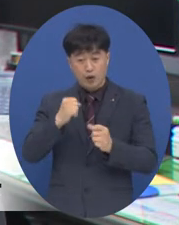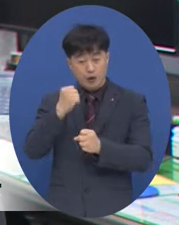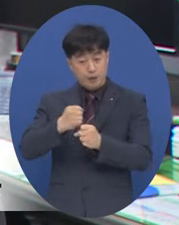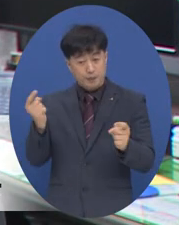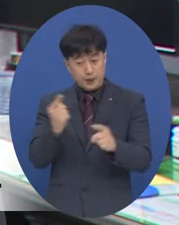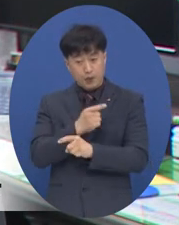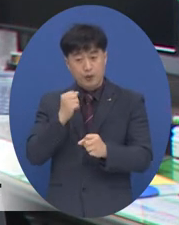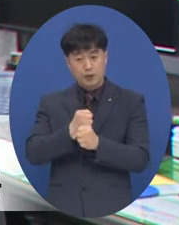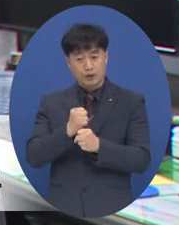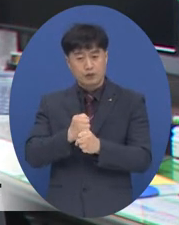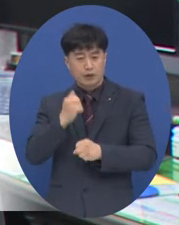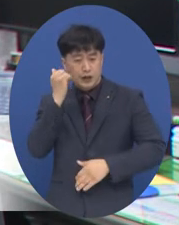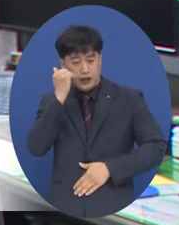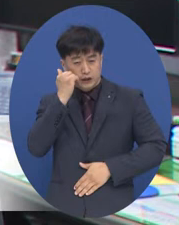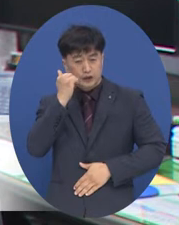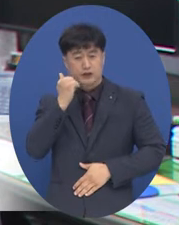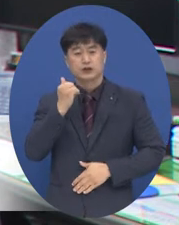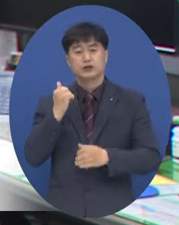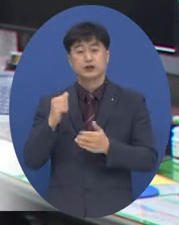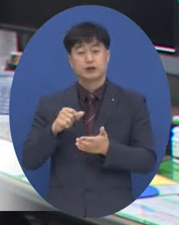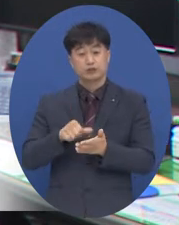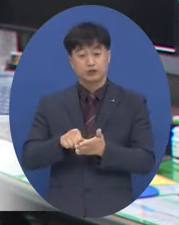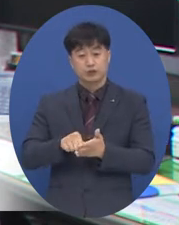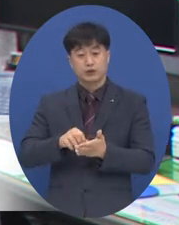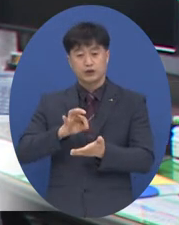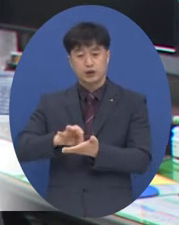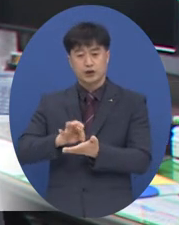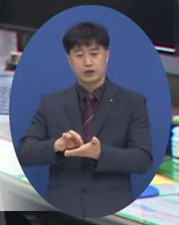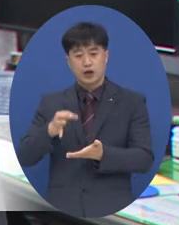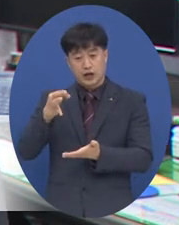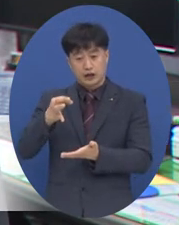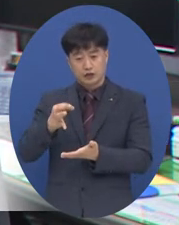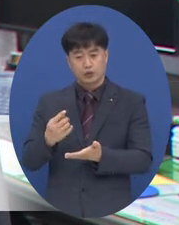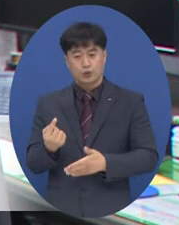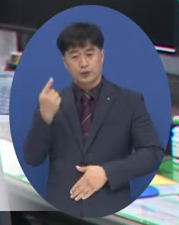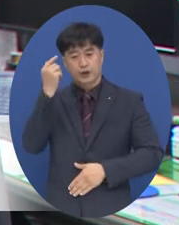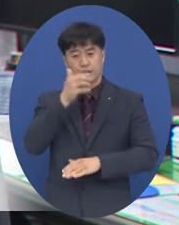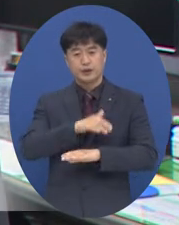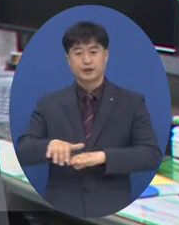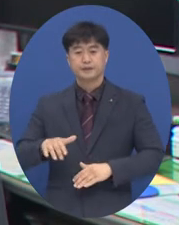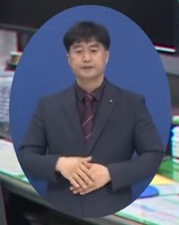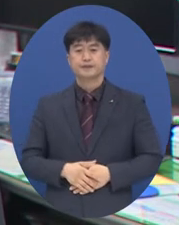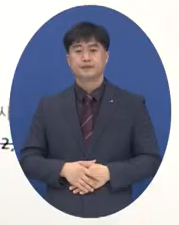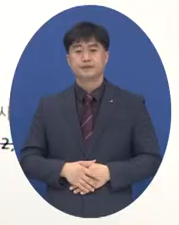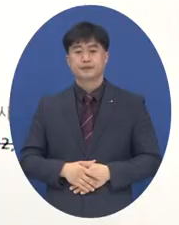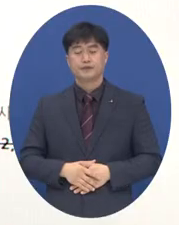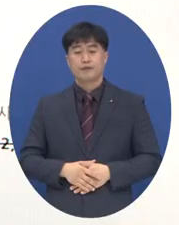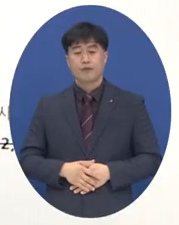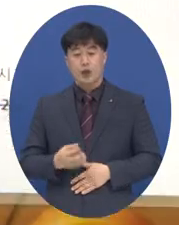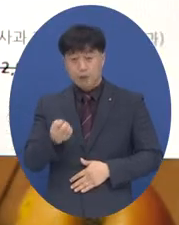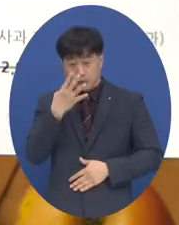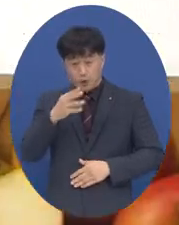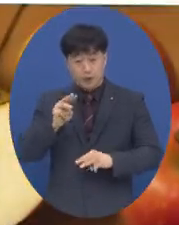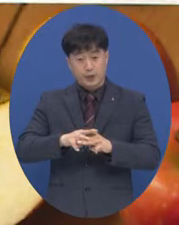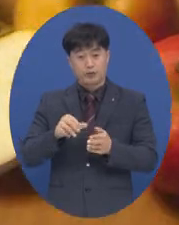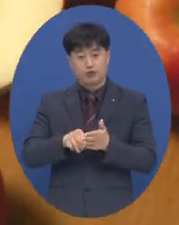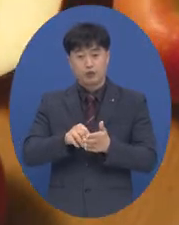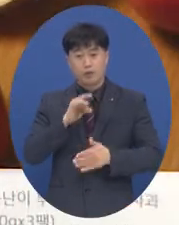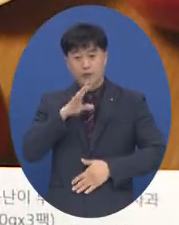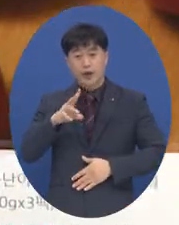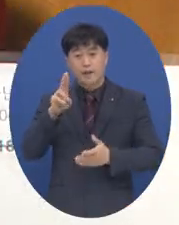가공품, 어린이 간식 등 가공식품 원재료를 활용하여 부가가치를 높여나갈 계획입니다.